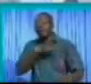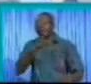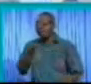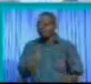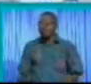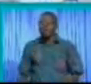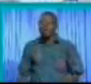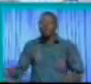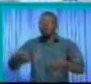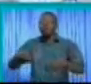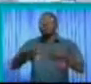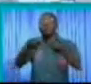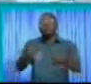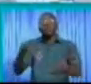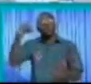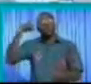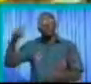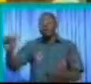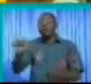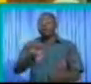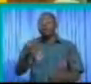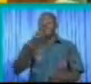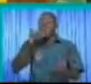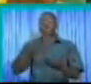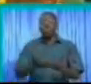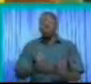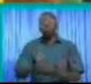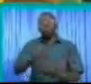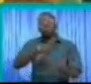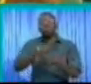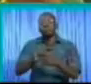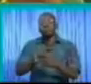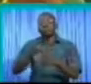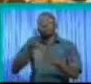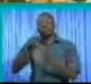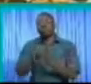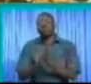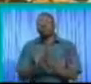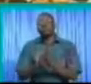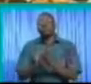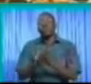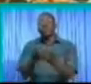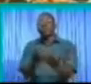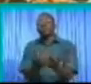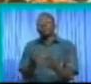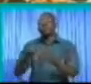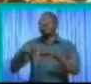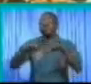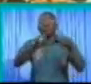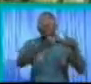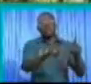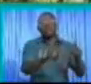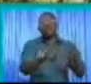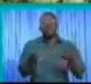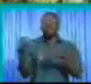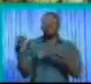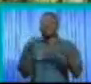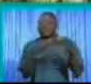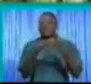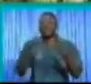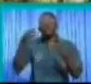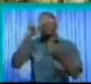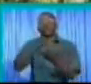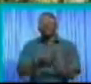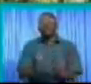leur disposition pour justement assurer une bonne production agricole. Les attentes de cet atelier sont diverses. Le combat que nous avons, c'est